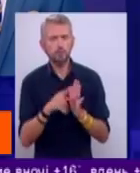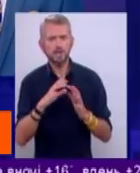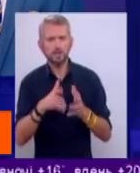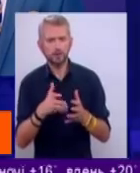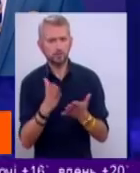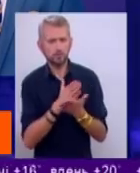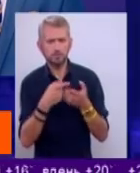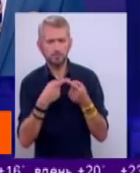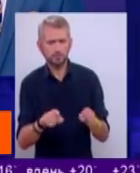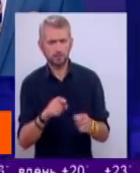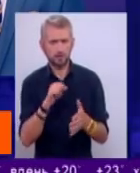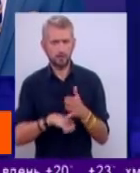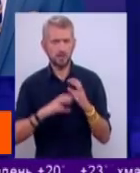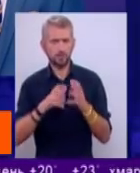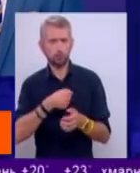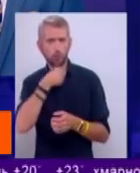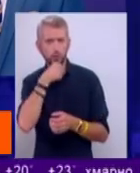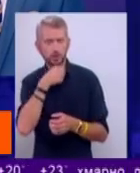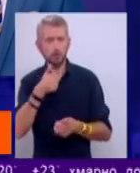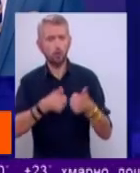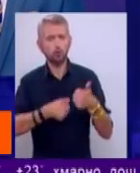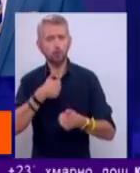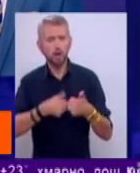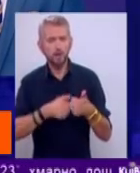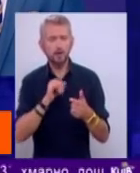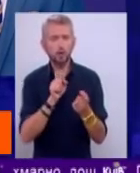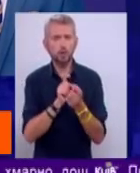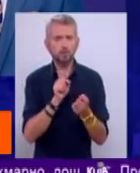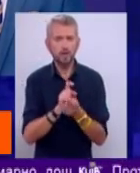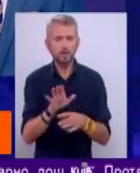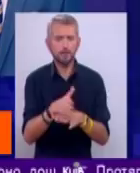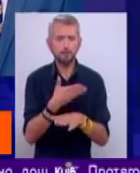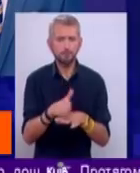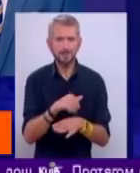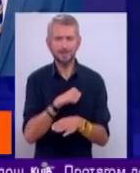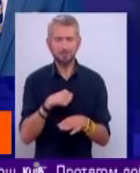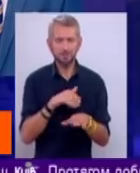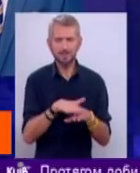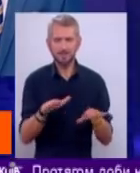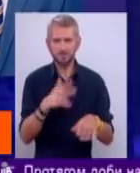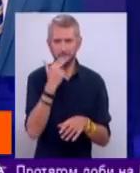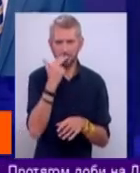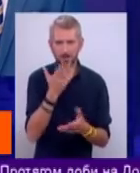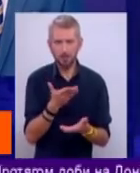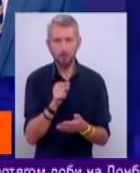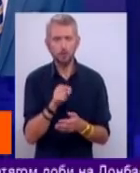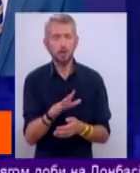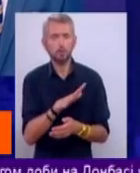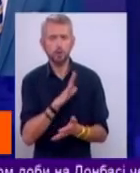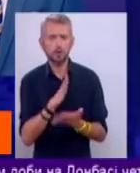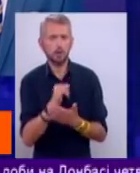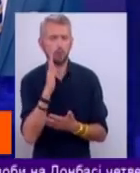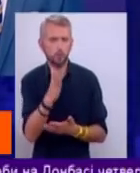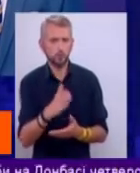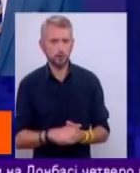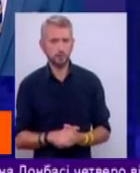зовсім відрізняється від світу дорослих. Конкуренція і конфлікти між самими підлітками в сім'ї учнів, вони були, є і